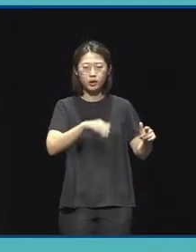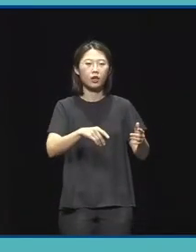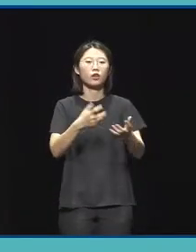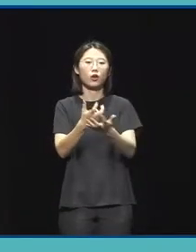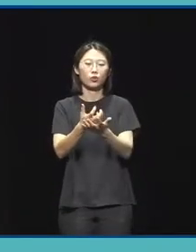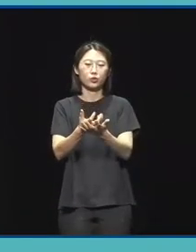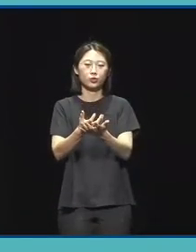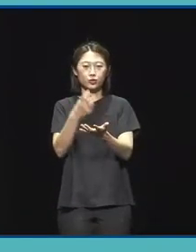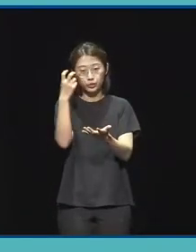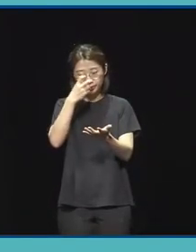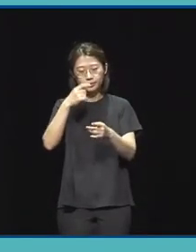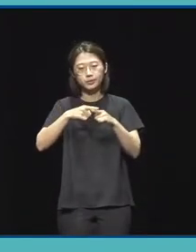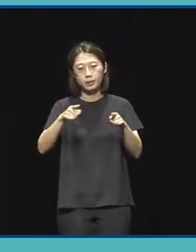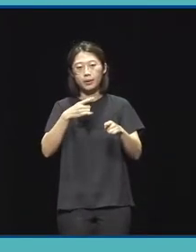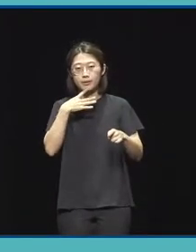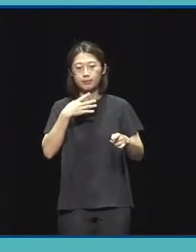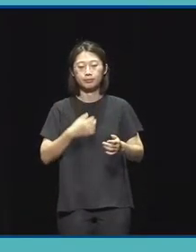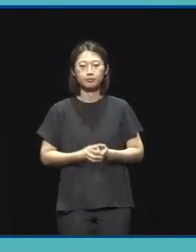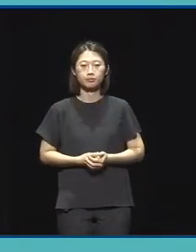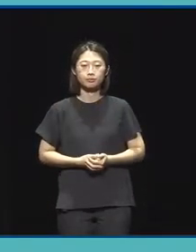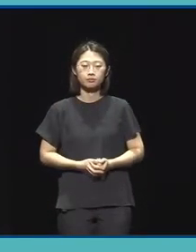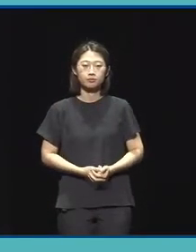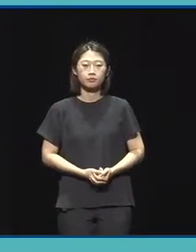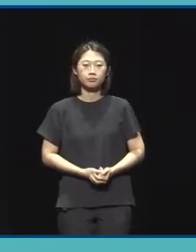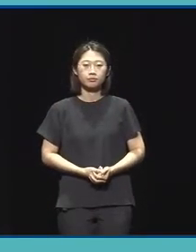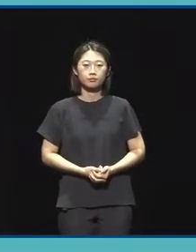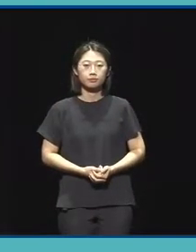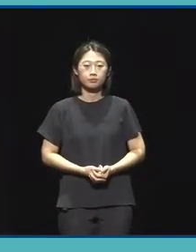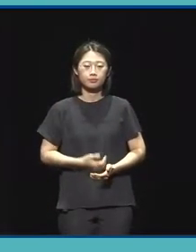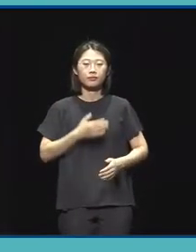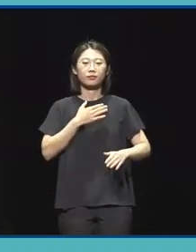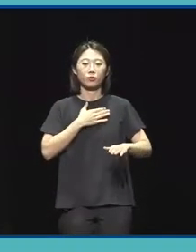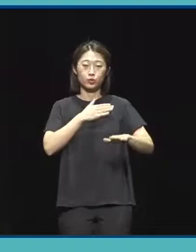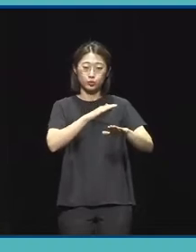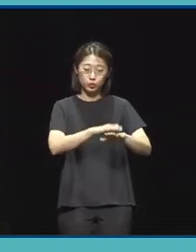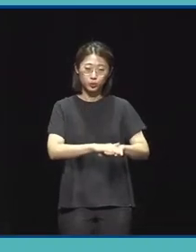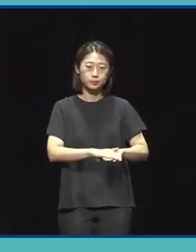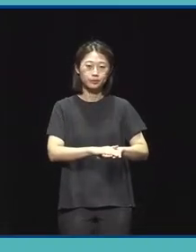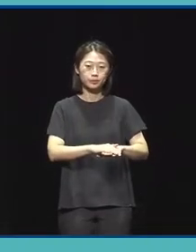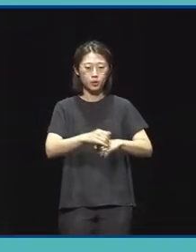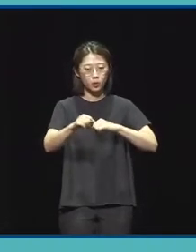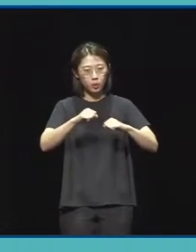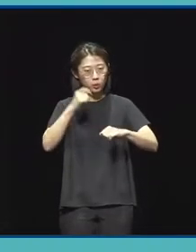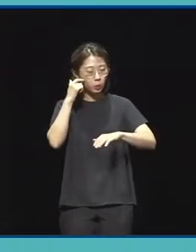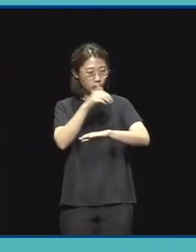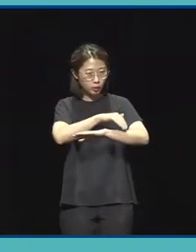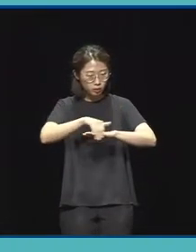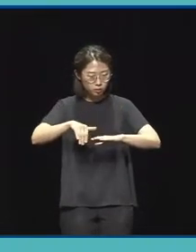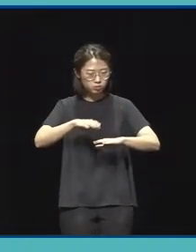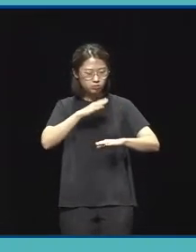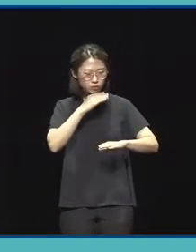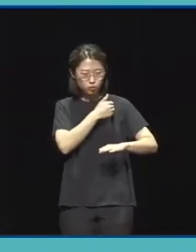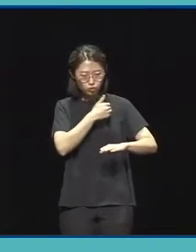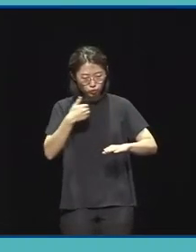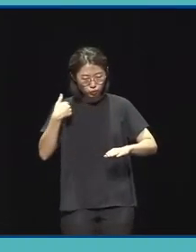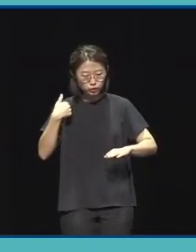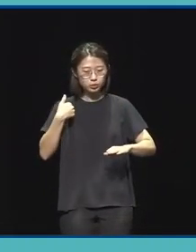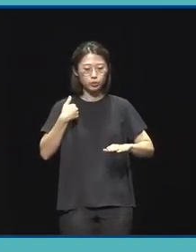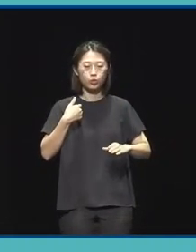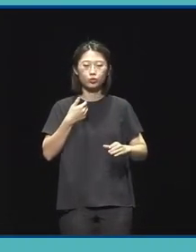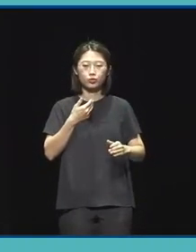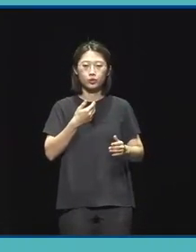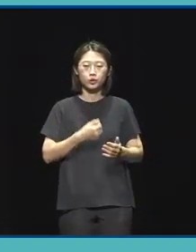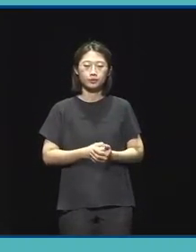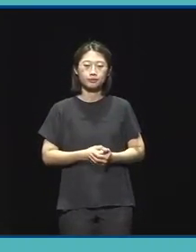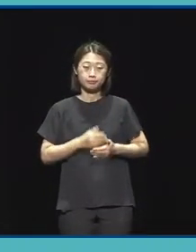서류심의로만 진행이 됩니다 다만 그러한 점들을 좀 감안하셔서 활동 계획에 충실성 구체성들을 중심으로